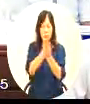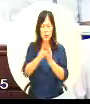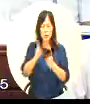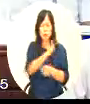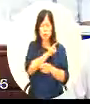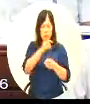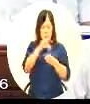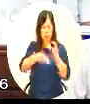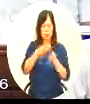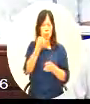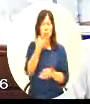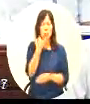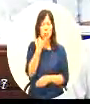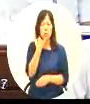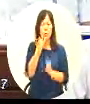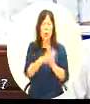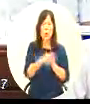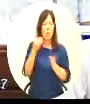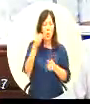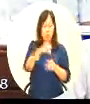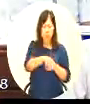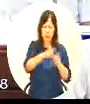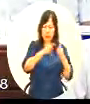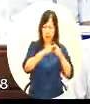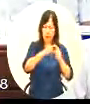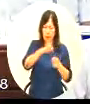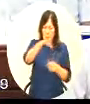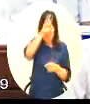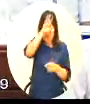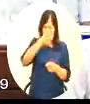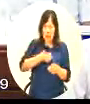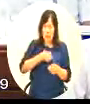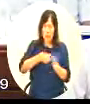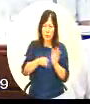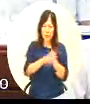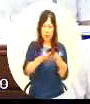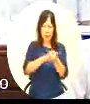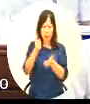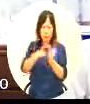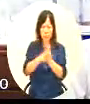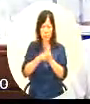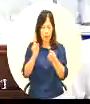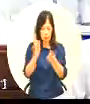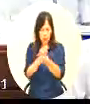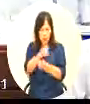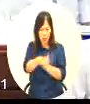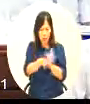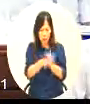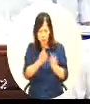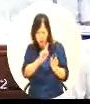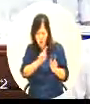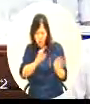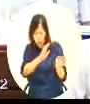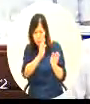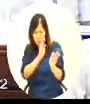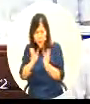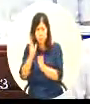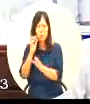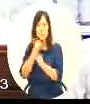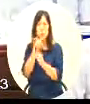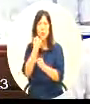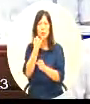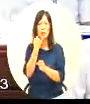可以进行。当病人是危急的时候，那医师本来就有权利去做应这个危急的做处理。那我们之所以会在这